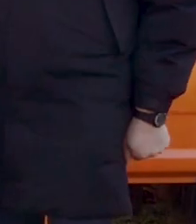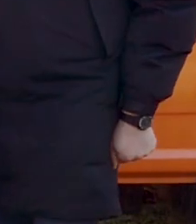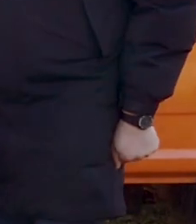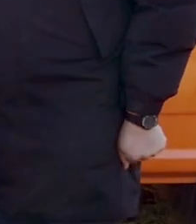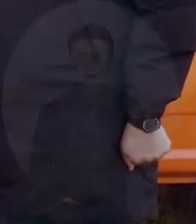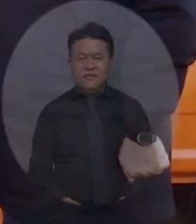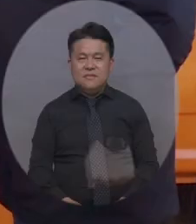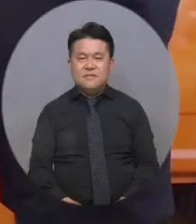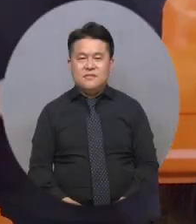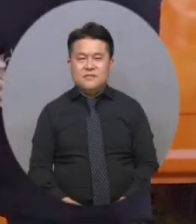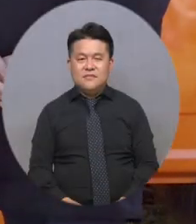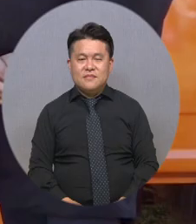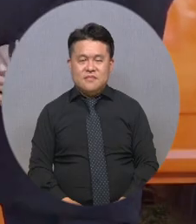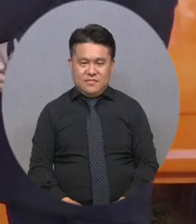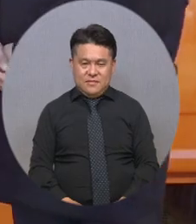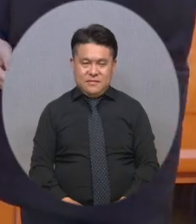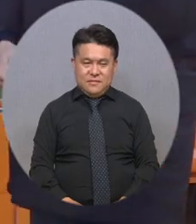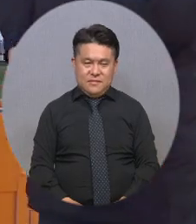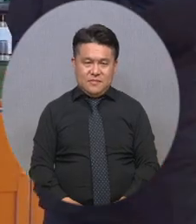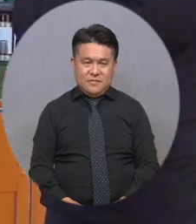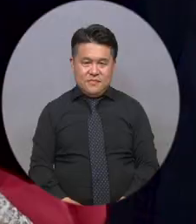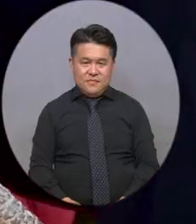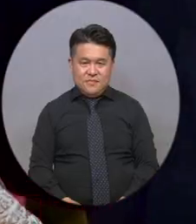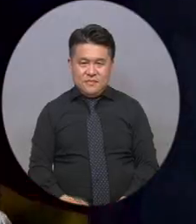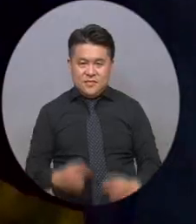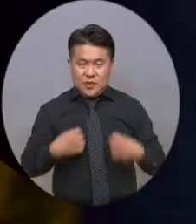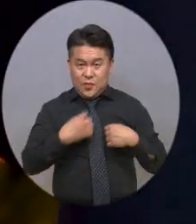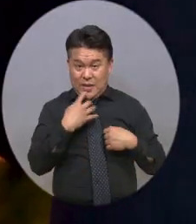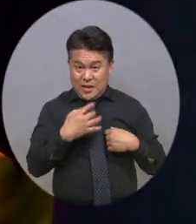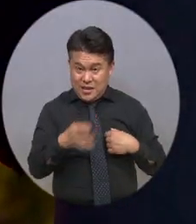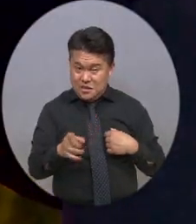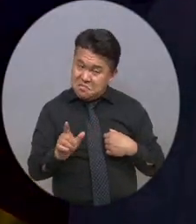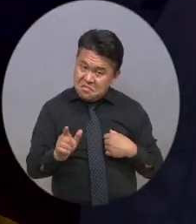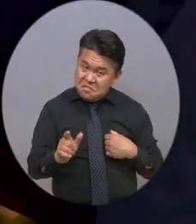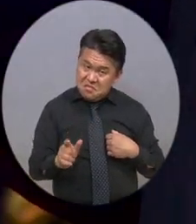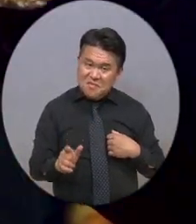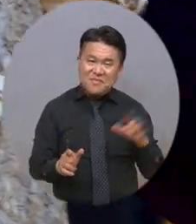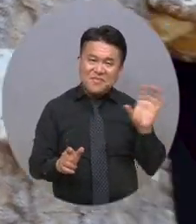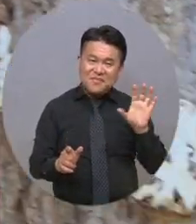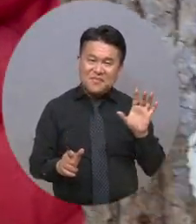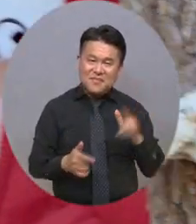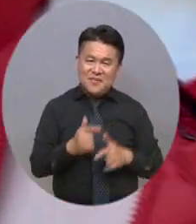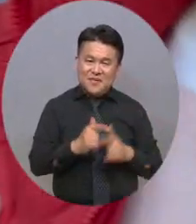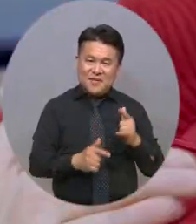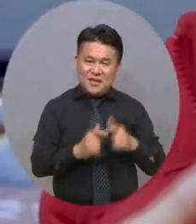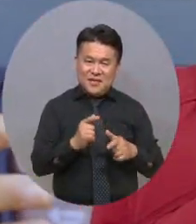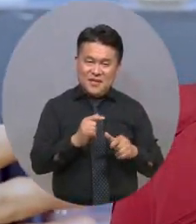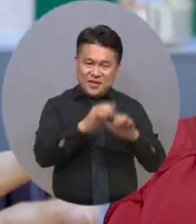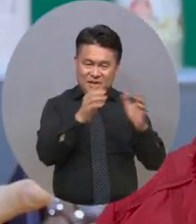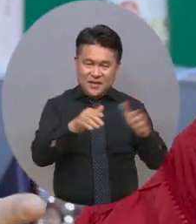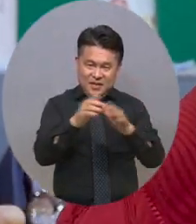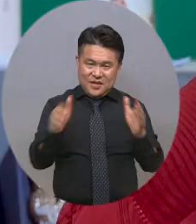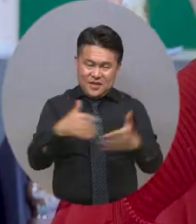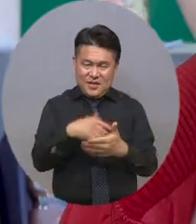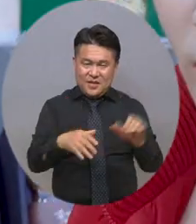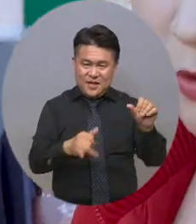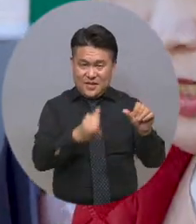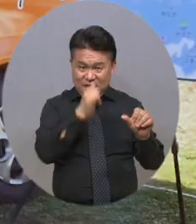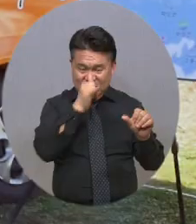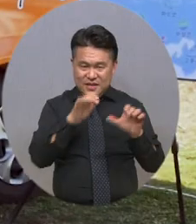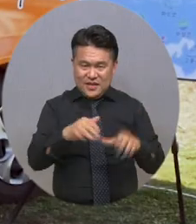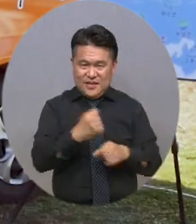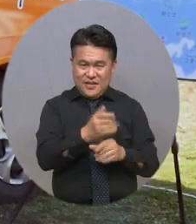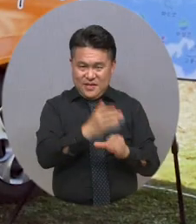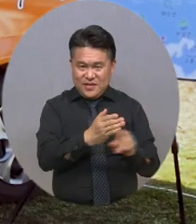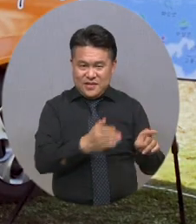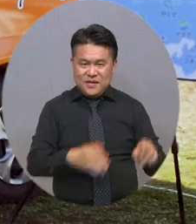아니, 표고, 온난 표고요? 나무가 하우스가 다섯 종이 있습니다. 거기서 지금 생산하고 있는 중이고요. 오케이, 오케이. 네.